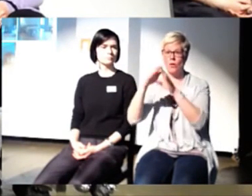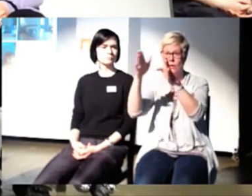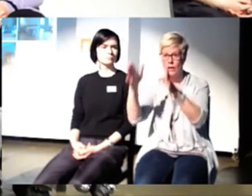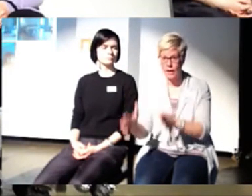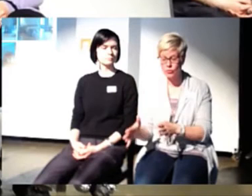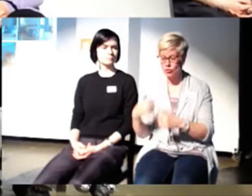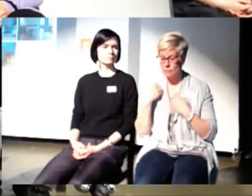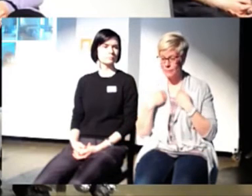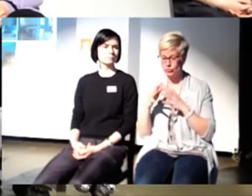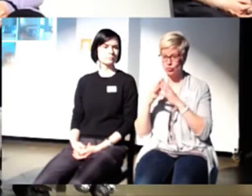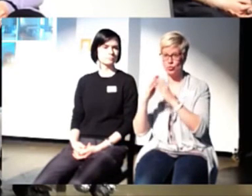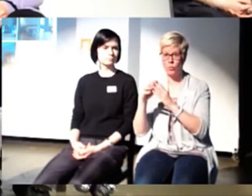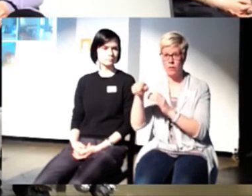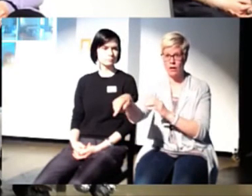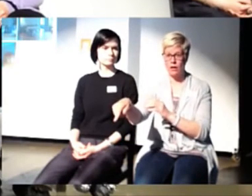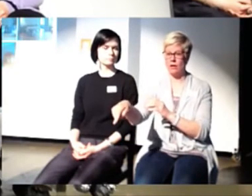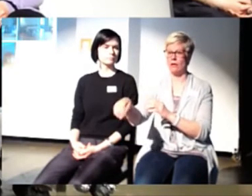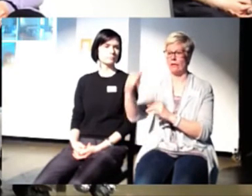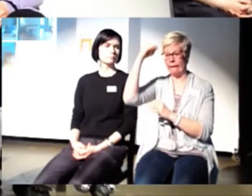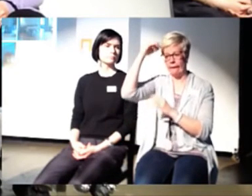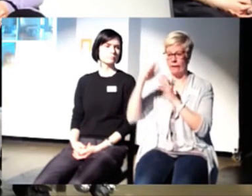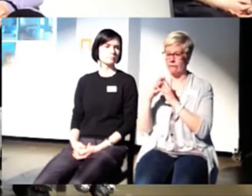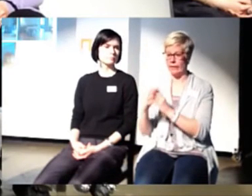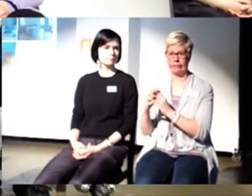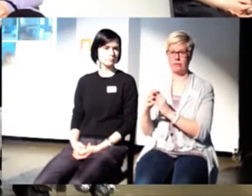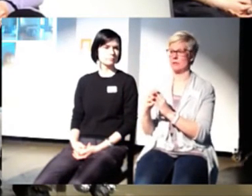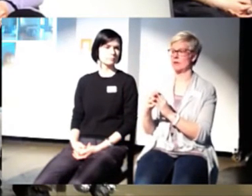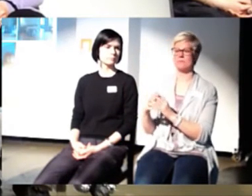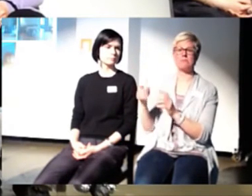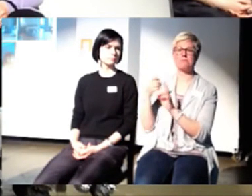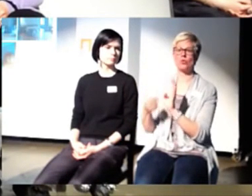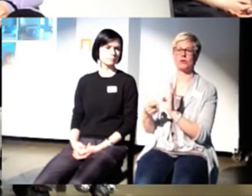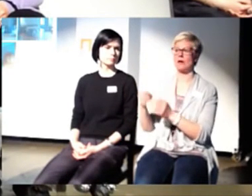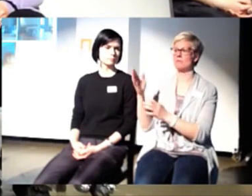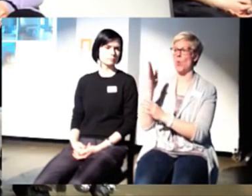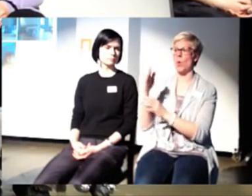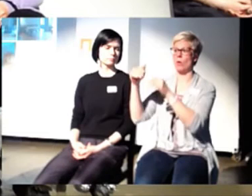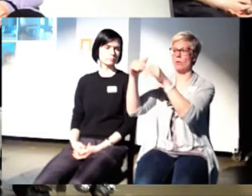aitoja, navettaa ja muuta ulkorakennuksia